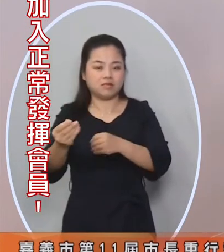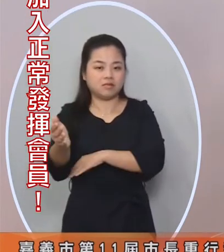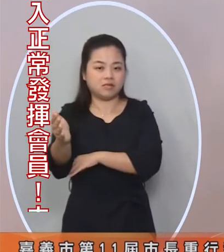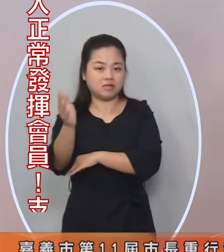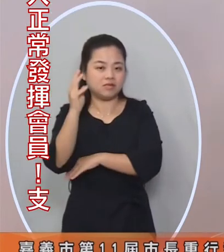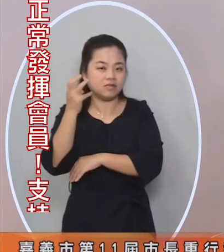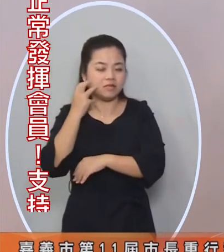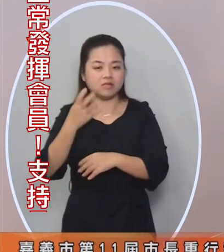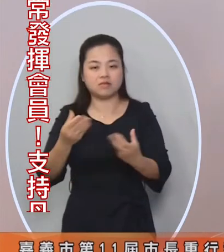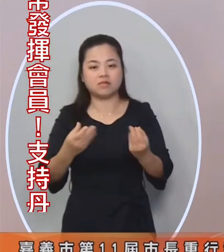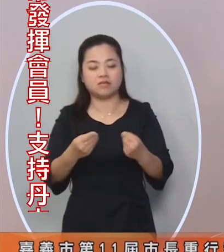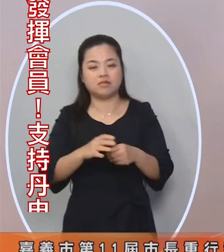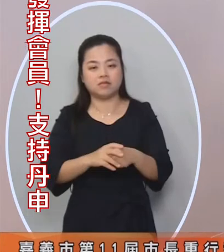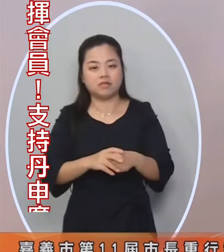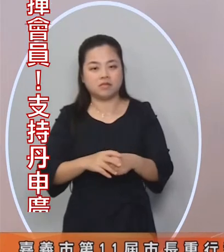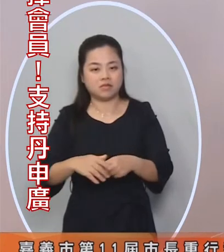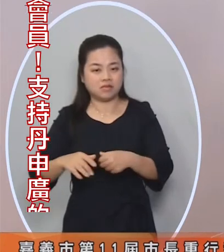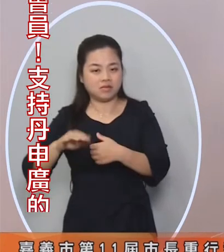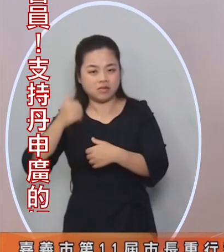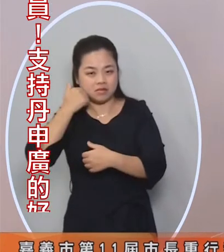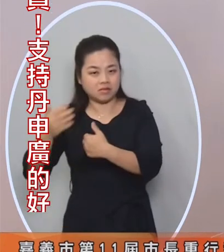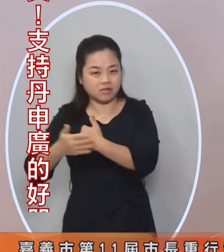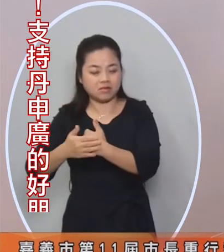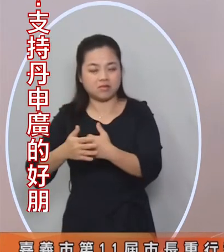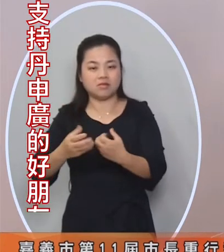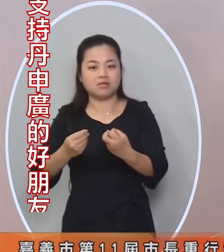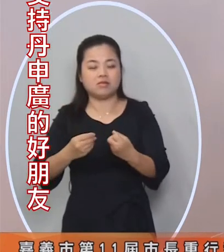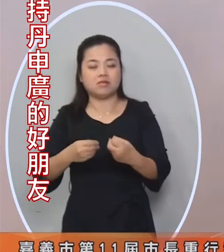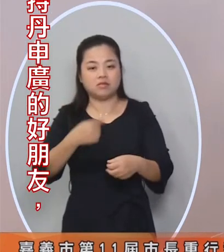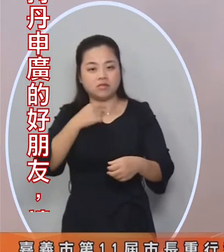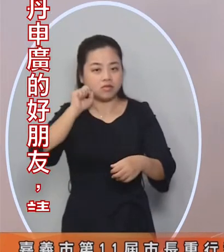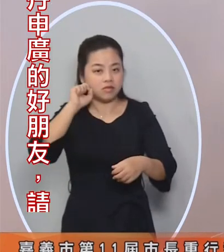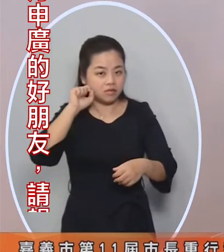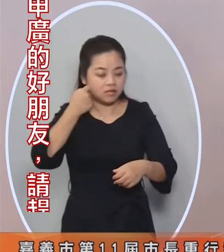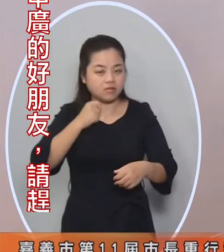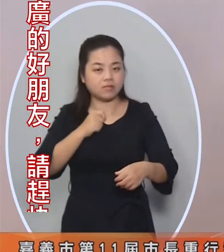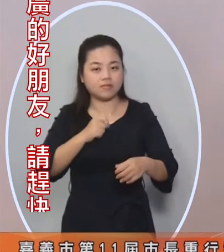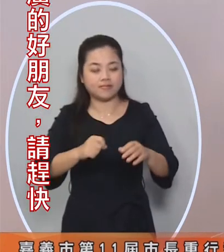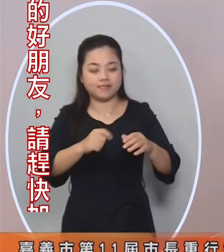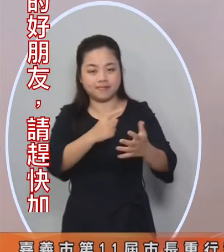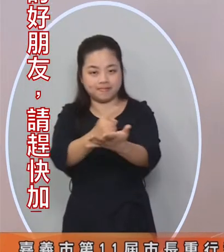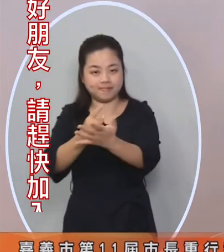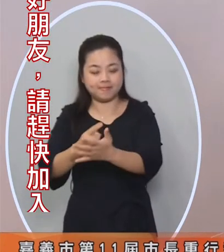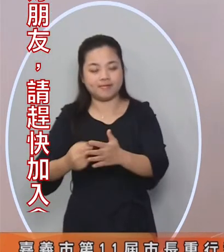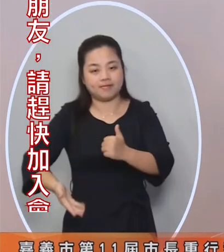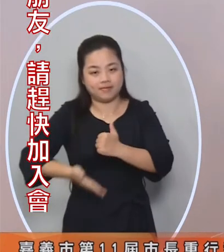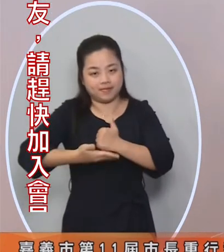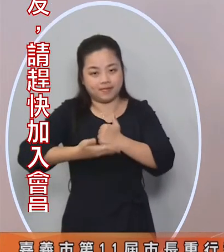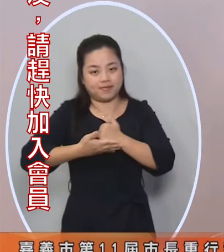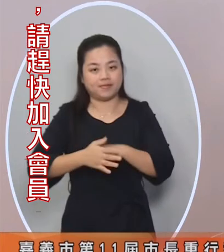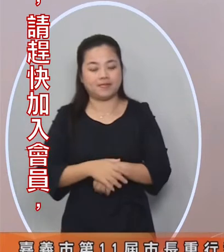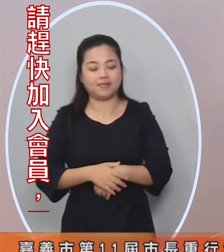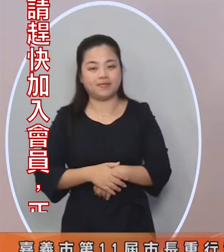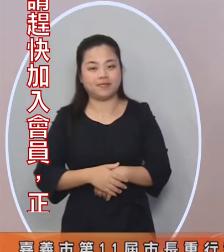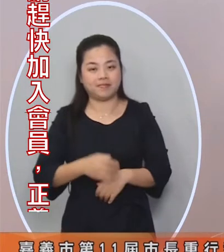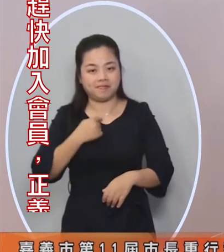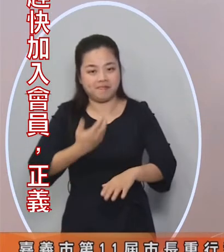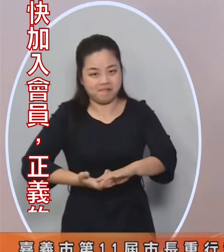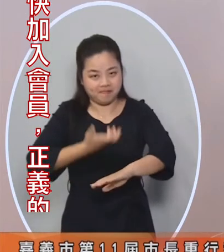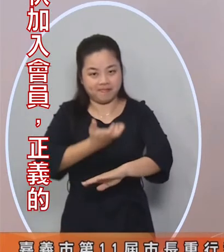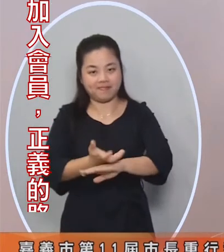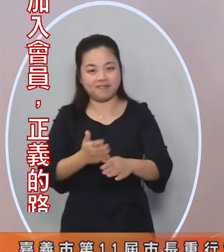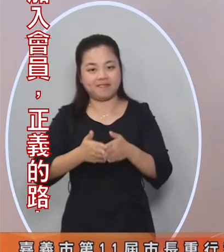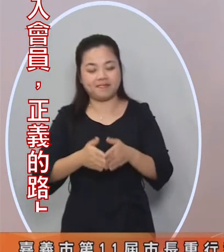站台，但是我有很多嘉义的乡亲父老给我鼓励，要为嘉义市民认真打